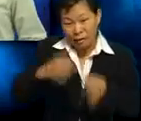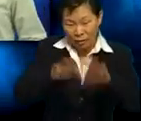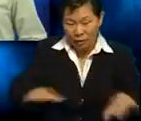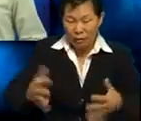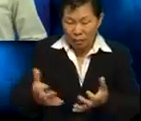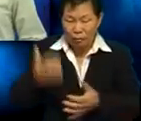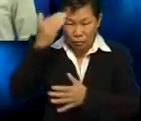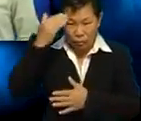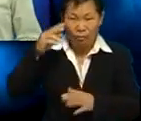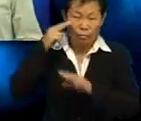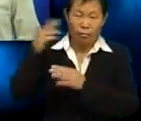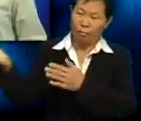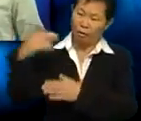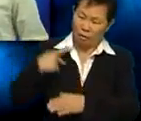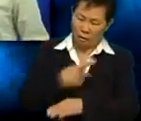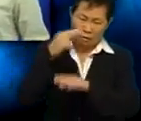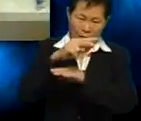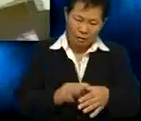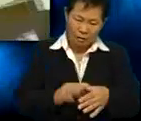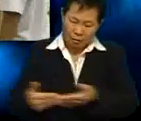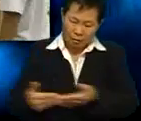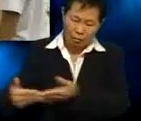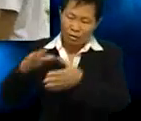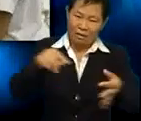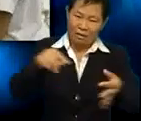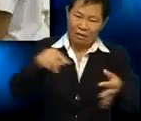tahu, mari kita saksikan sambungan cerita ini.